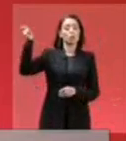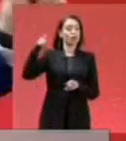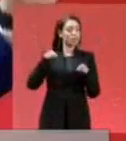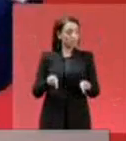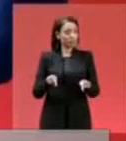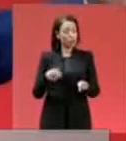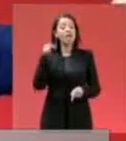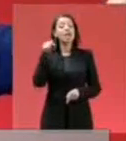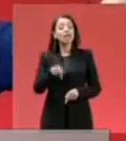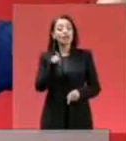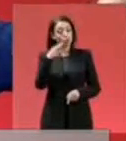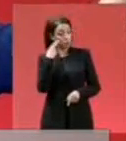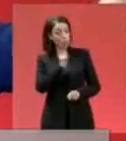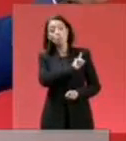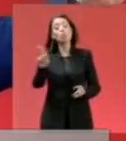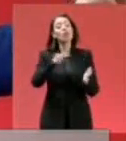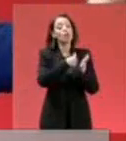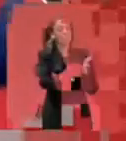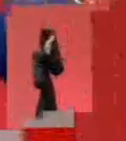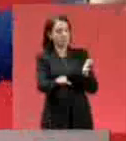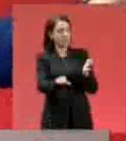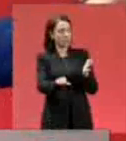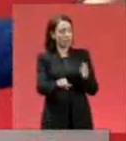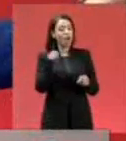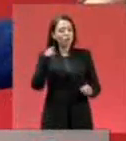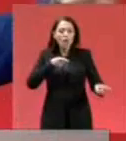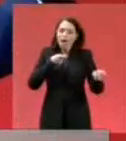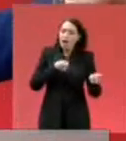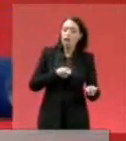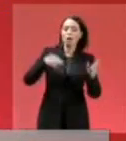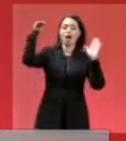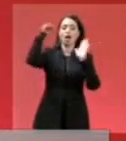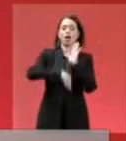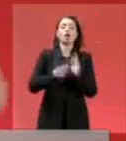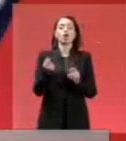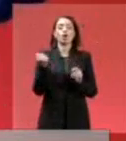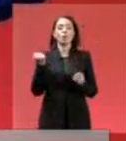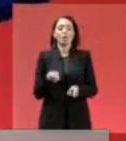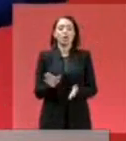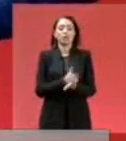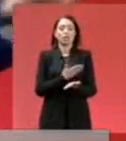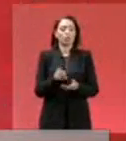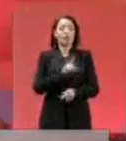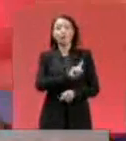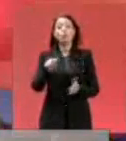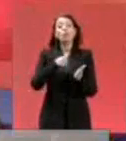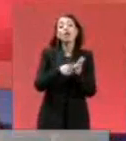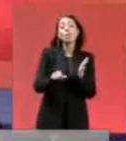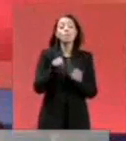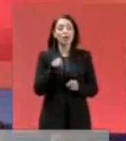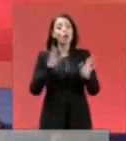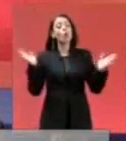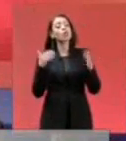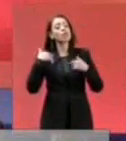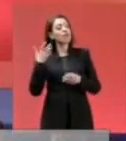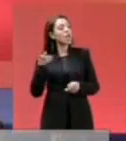Διότι αυτό που δεν παραγράφεται είναι το έγκλημα της χρεοκοπίας και της λαιλασίας. Αυτό που δεν παραγράφεται είναι ότι